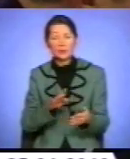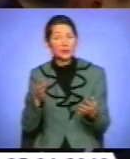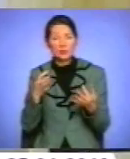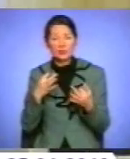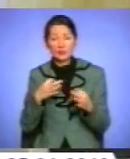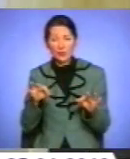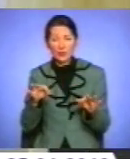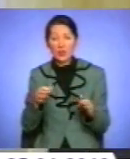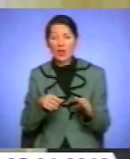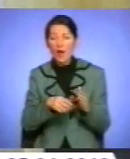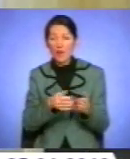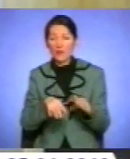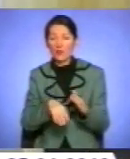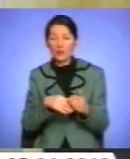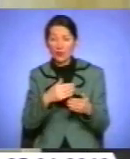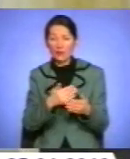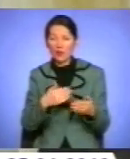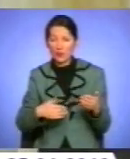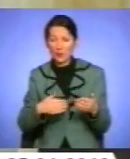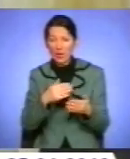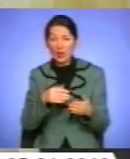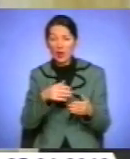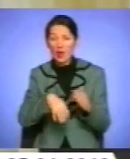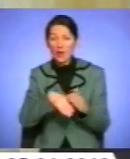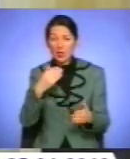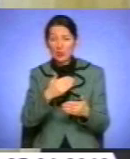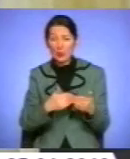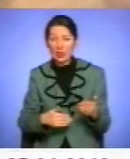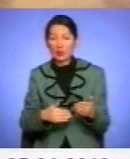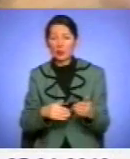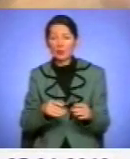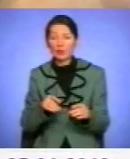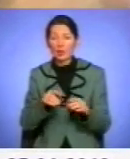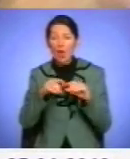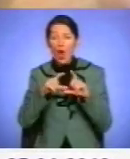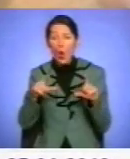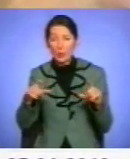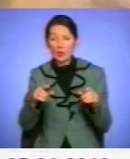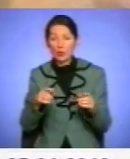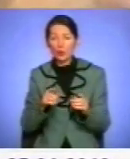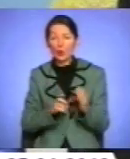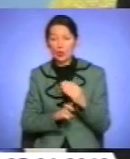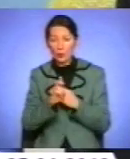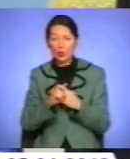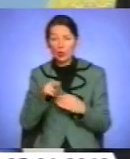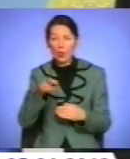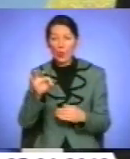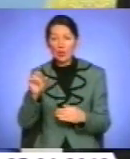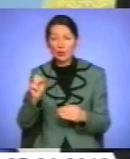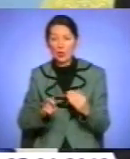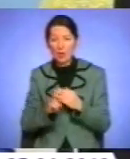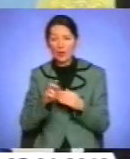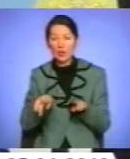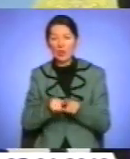вилучення з переліку пам'яток культурної спадщини комплексу споруд Почаївської лаври. Також сподіваються, що звернення до